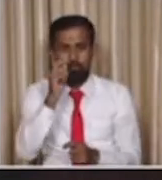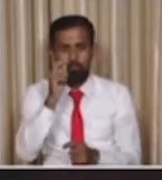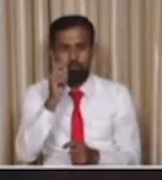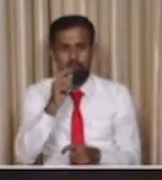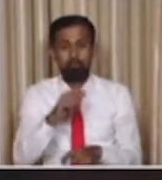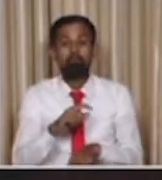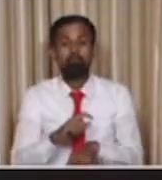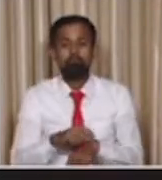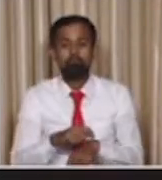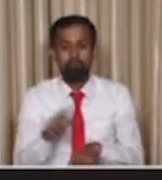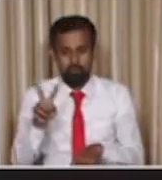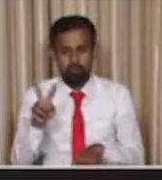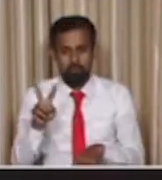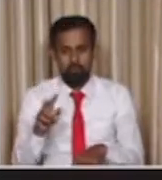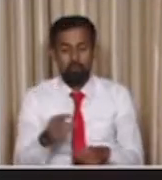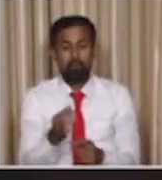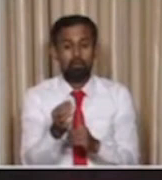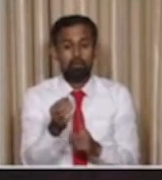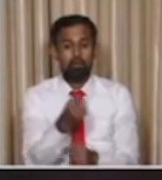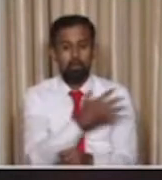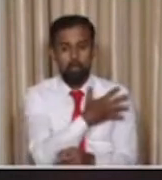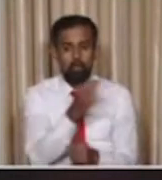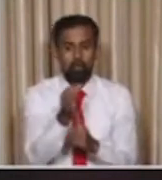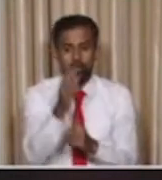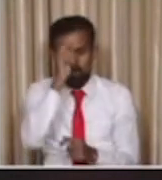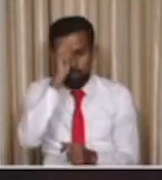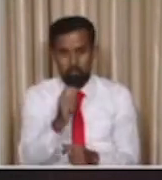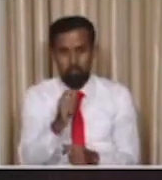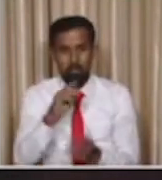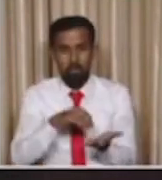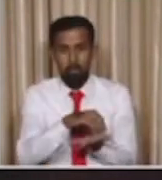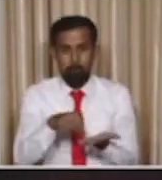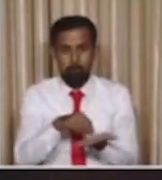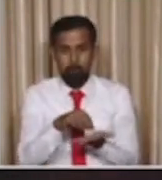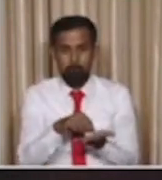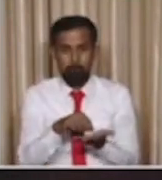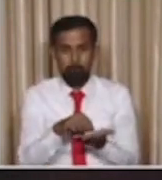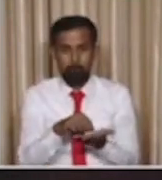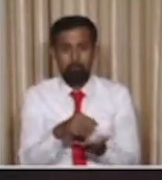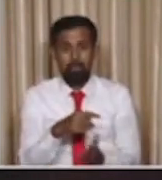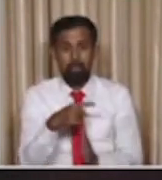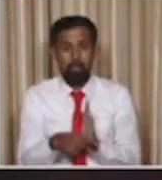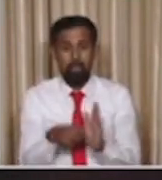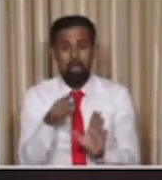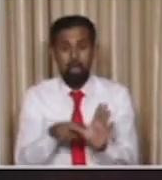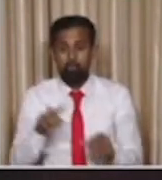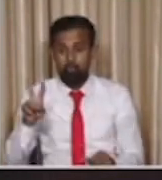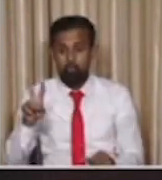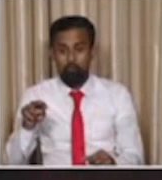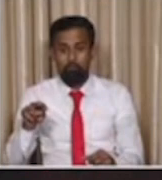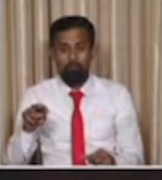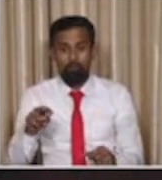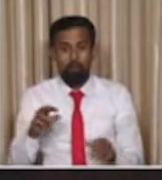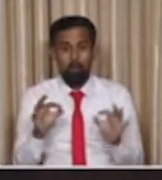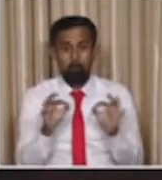තියෙනවා. මිනිත්තු දෙකයි. තා ගෝඨාභය රාජපක්ෂ ජනාධිපතිතුමා කාබනික පොහොර වැඩේ ගේන කොටත් මේ රටේ අවුරුදු 20ක්